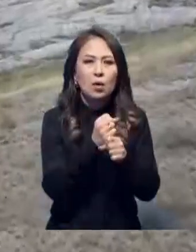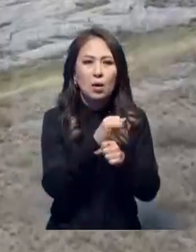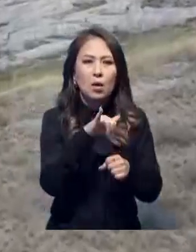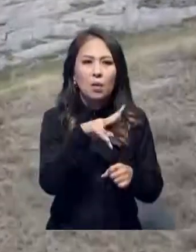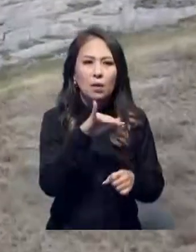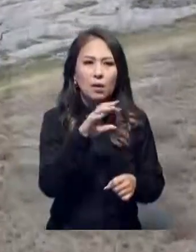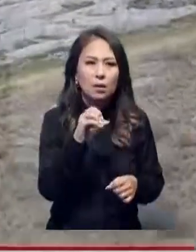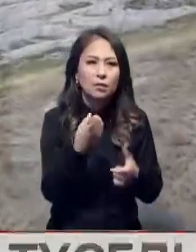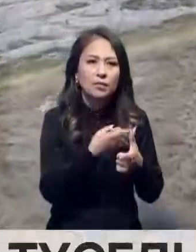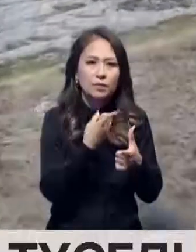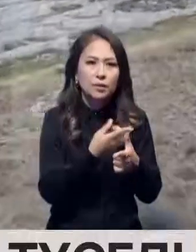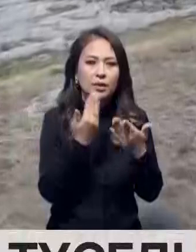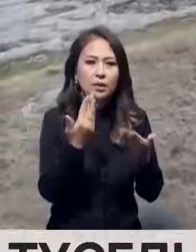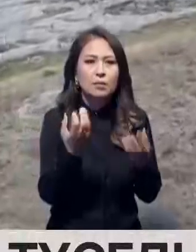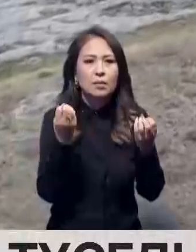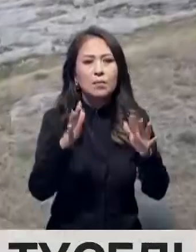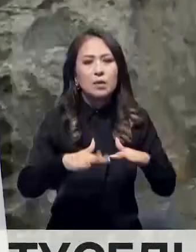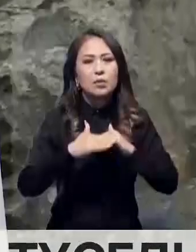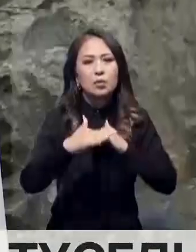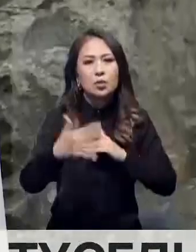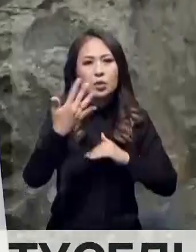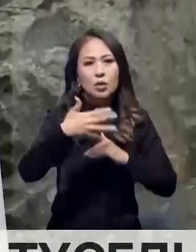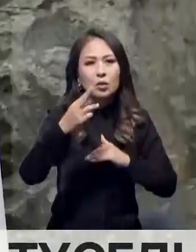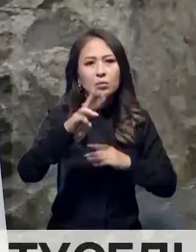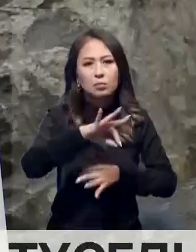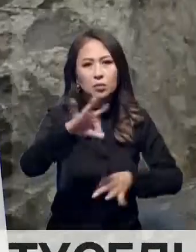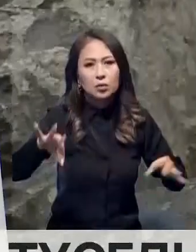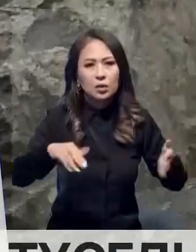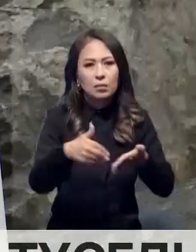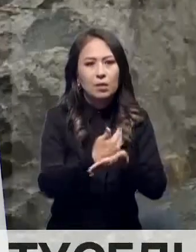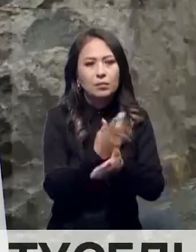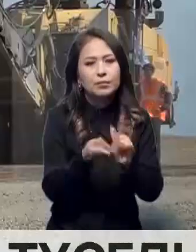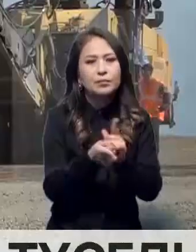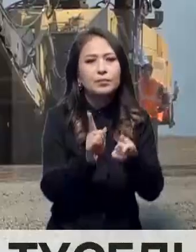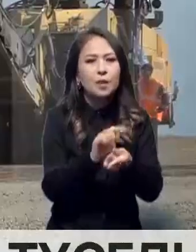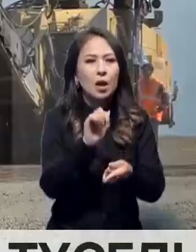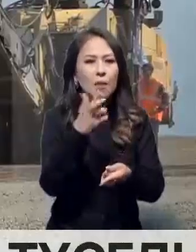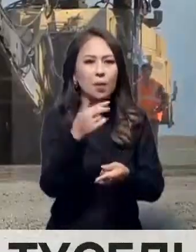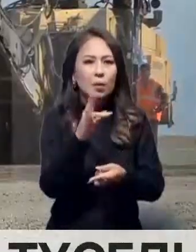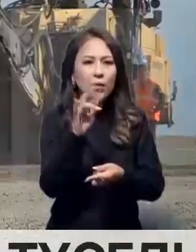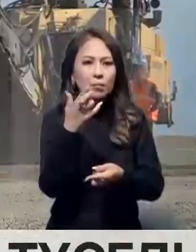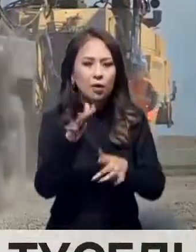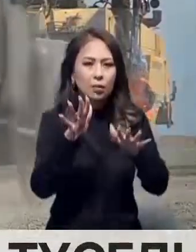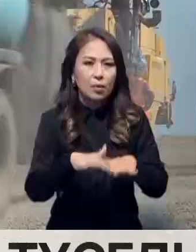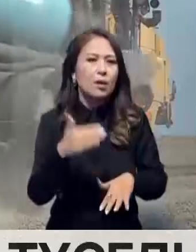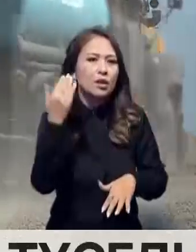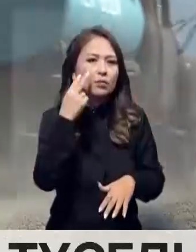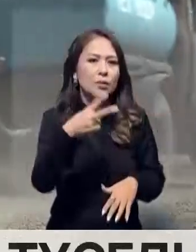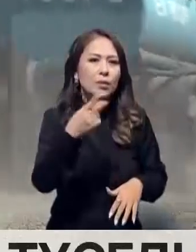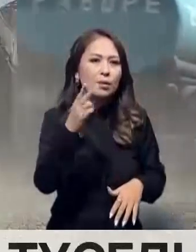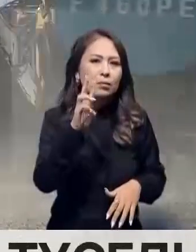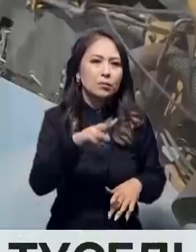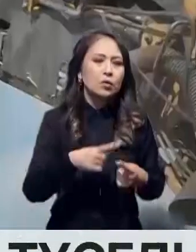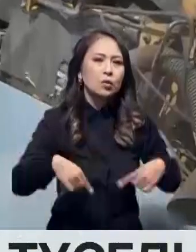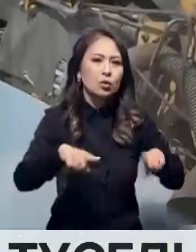Қоңыр Әулие өңірі. Бұл киелі мекенге бастайтын жолдың 50 шақырымға жуығы жаңартылмақ. Абай ауданындағы Құнанбай қорына апарар